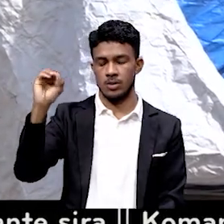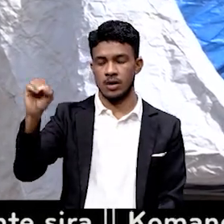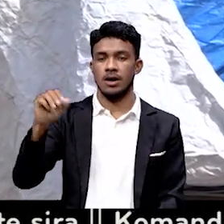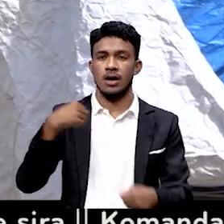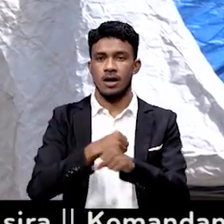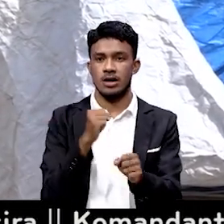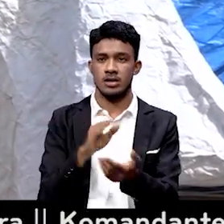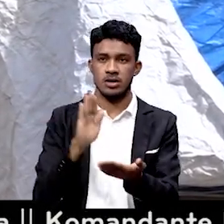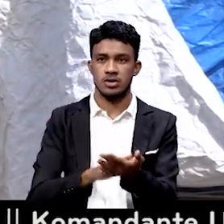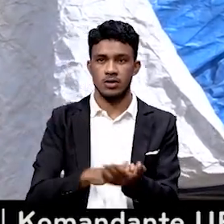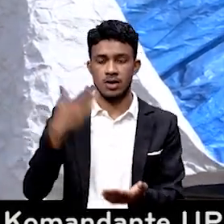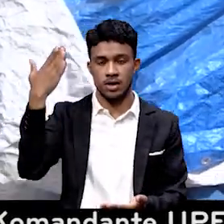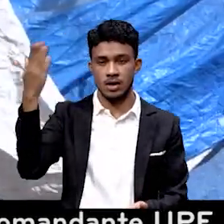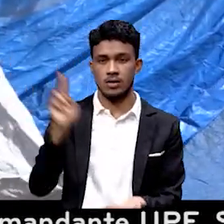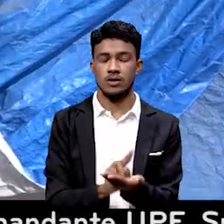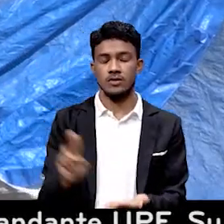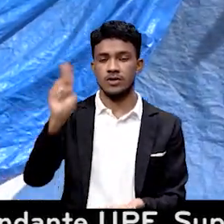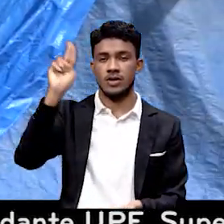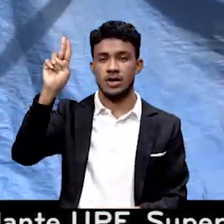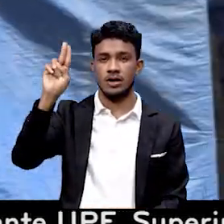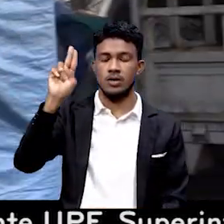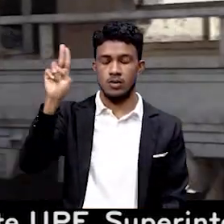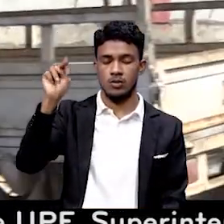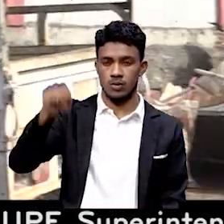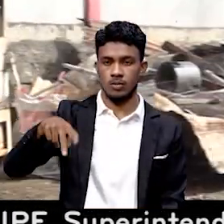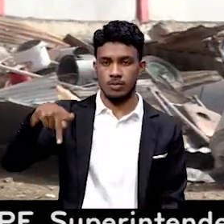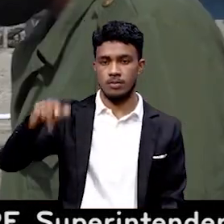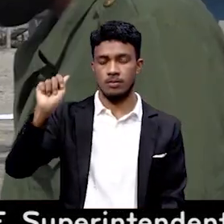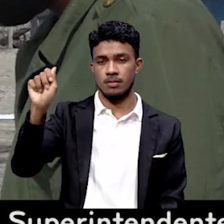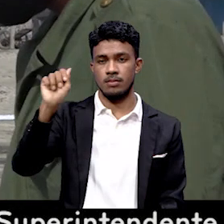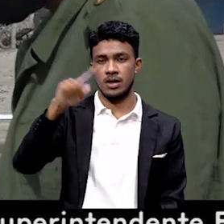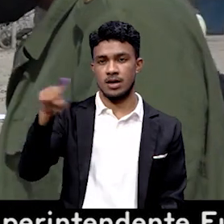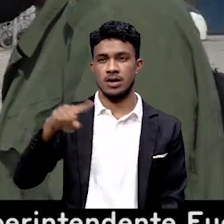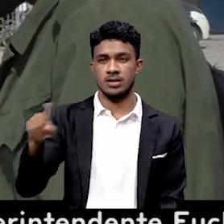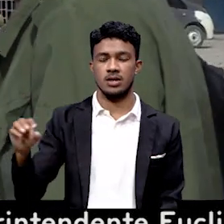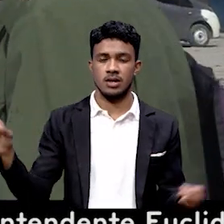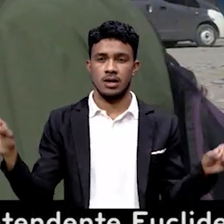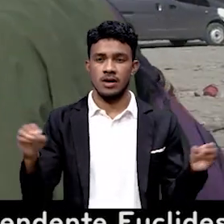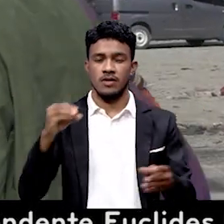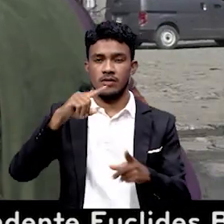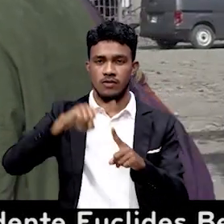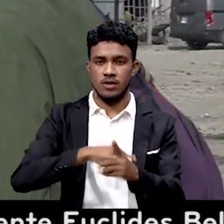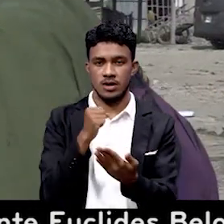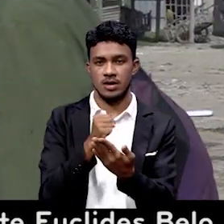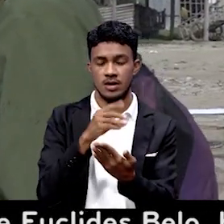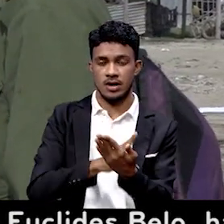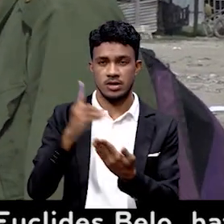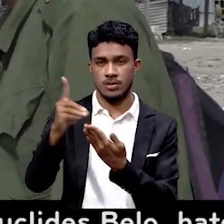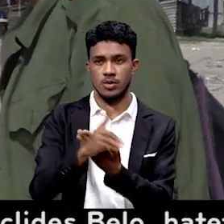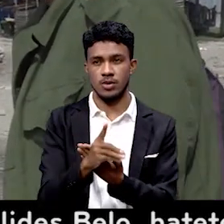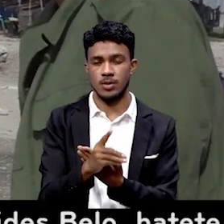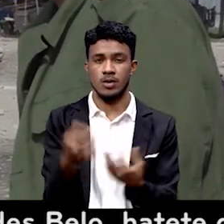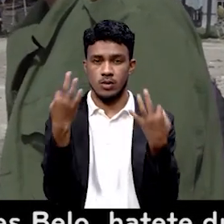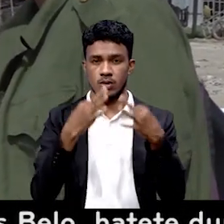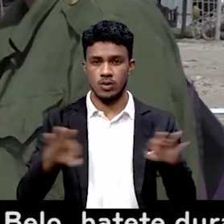paz finalista ia fakultade de direito nola ia sasidik ida ia fulan dezembro tinang ne nia gradua ona